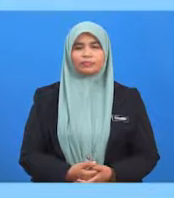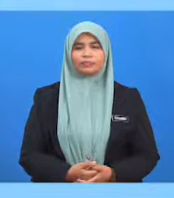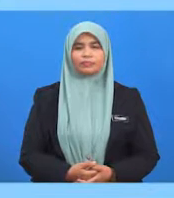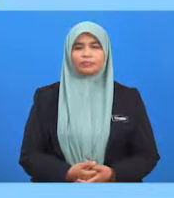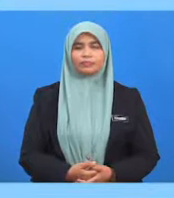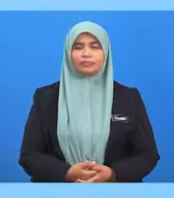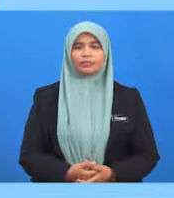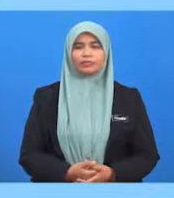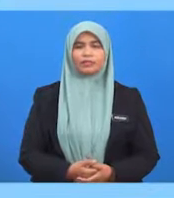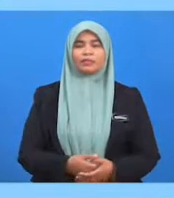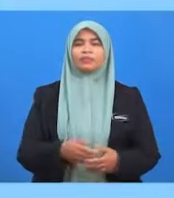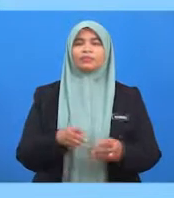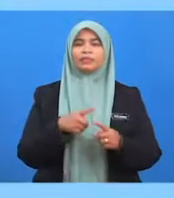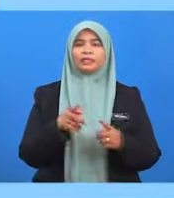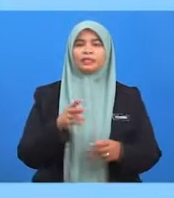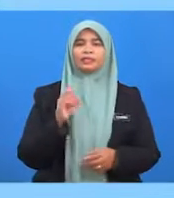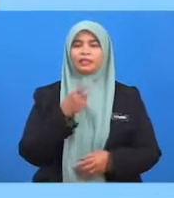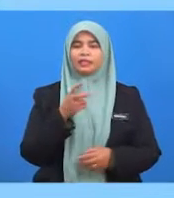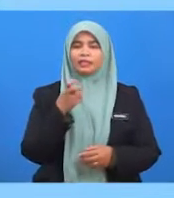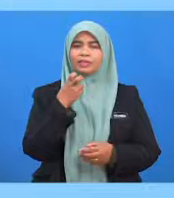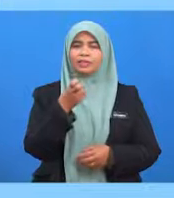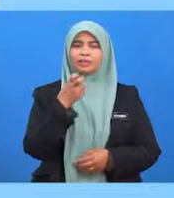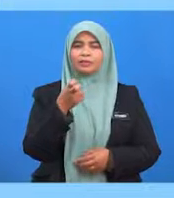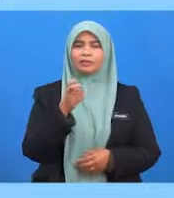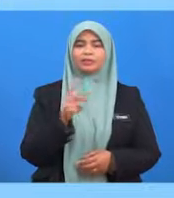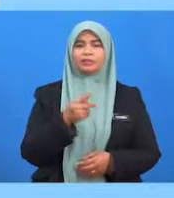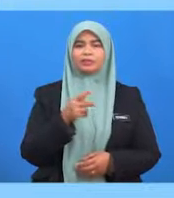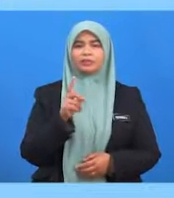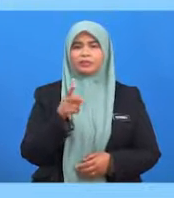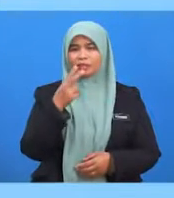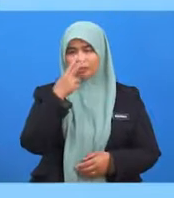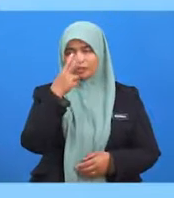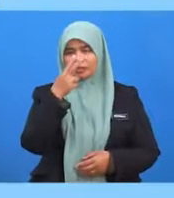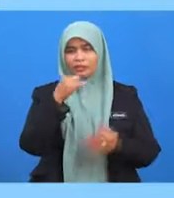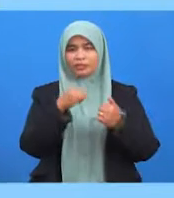Hasilnya kita ketuk dan perhatikan tali.